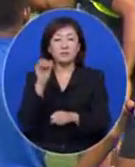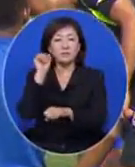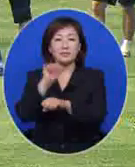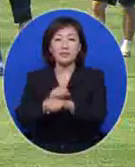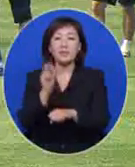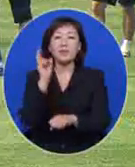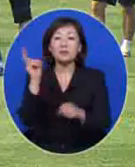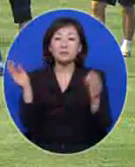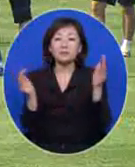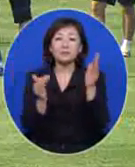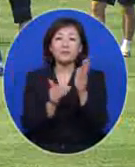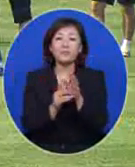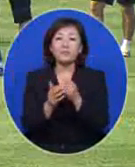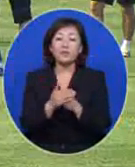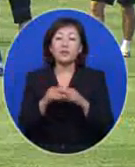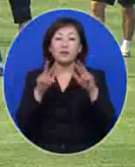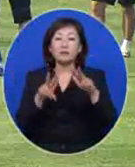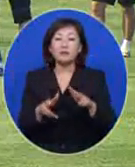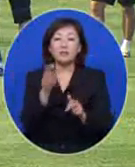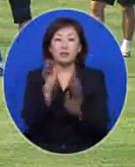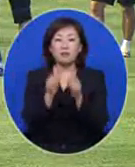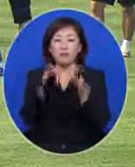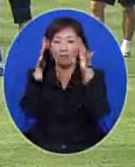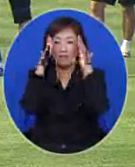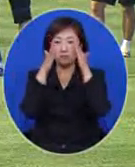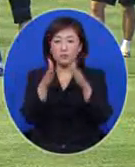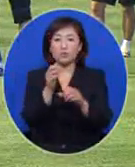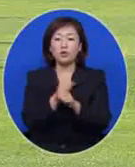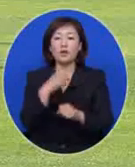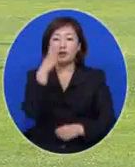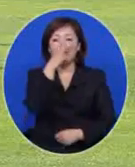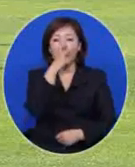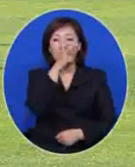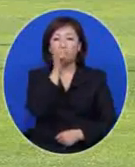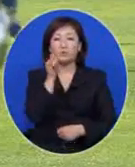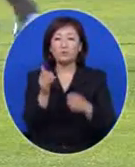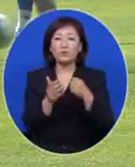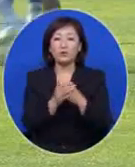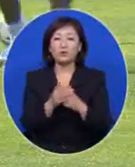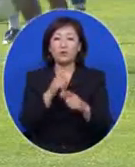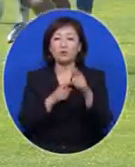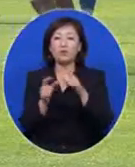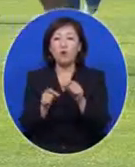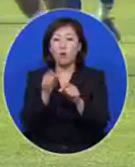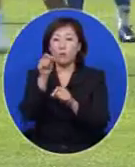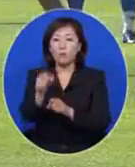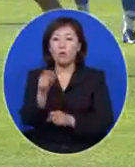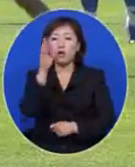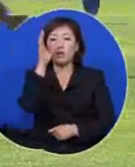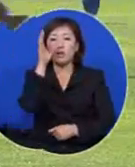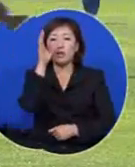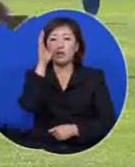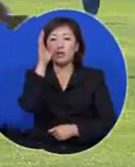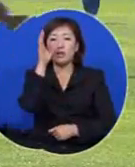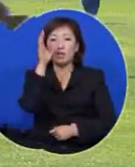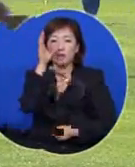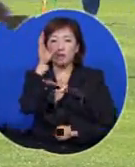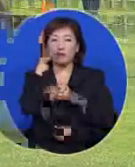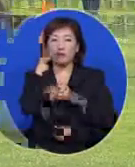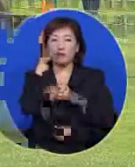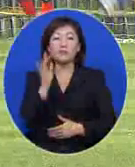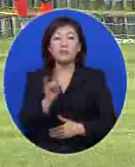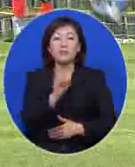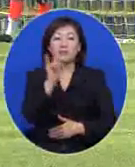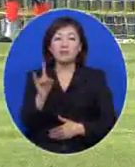생각하고 있습니다. 당장의 경기에만 집중하는 감독, 조바심 없이 멀리 내다보는 선수.